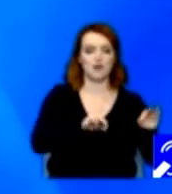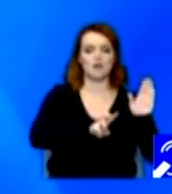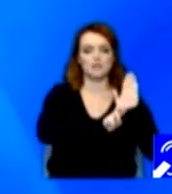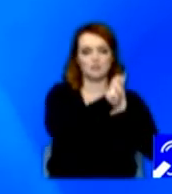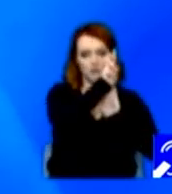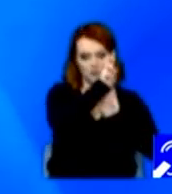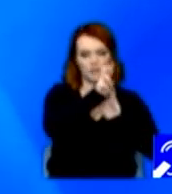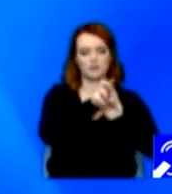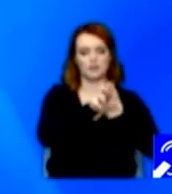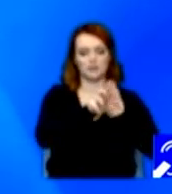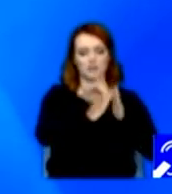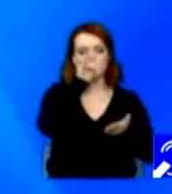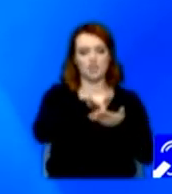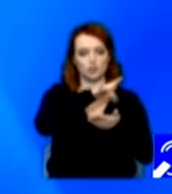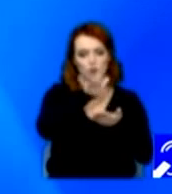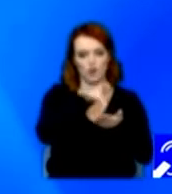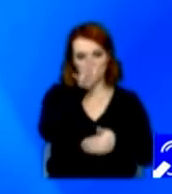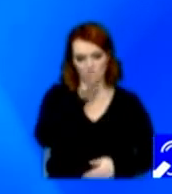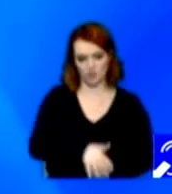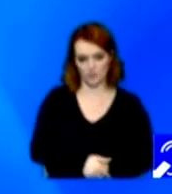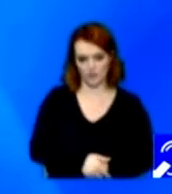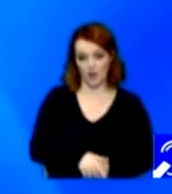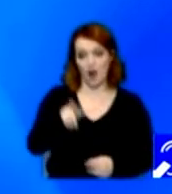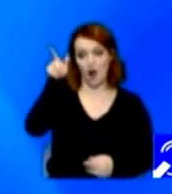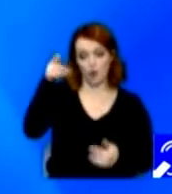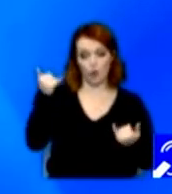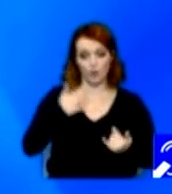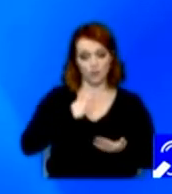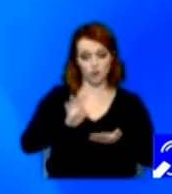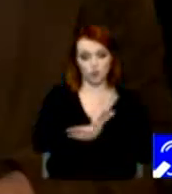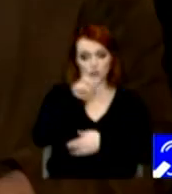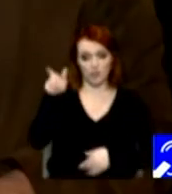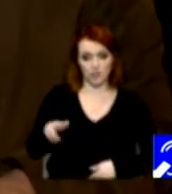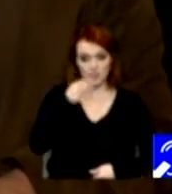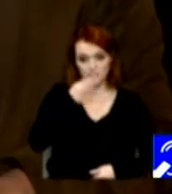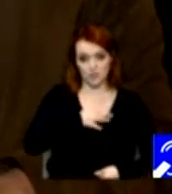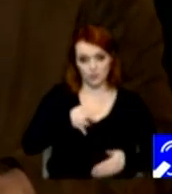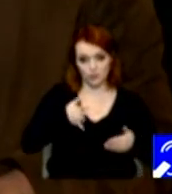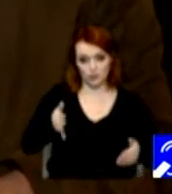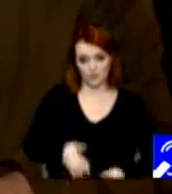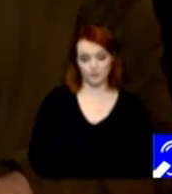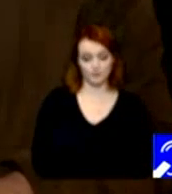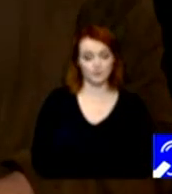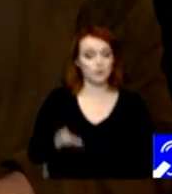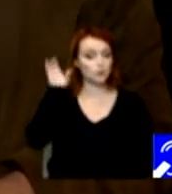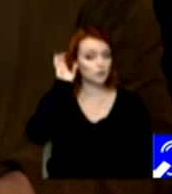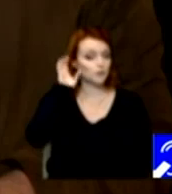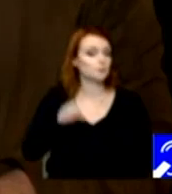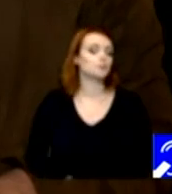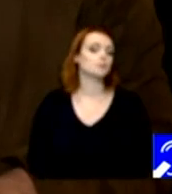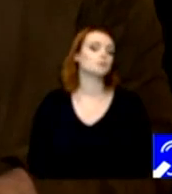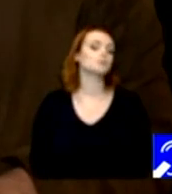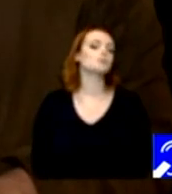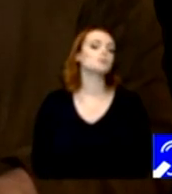la Sihla din centrul Chișinăului acolo se află și colega mea liliac Țurcanu care vine cu detalii Ia Bună seara te ascultă